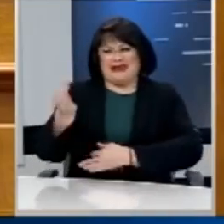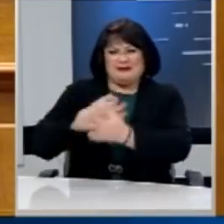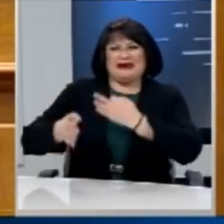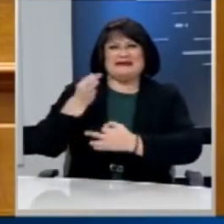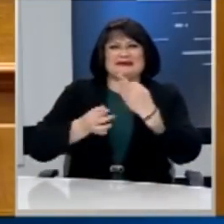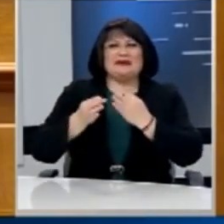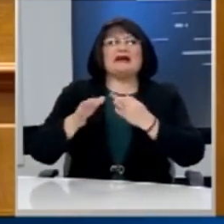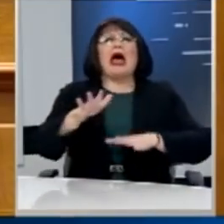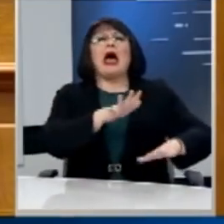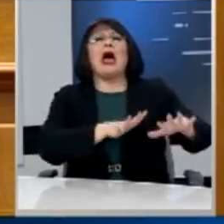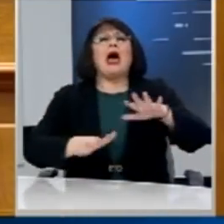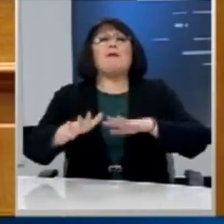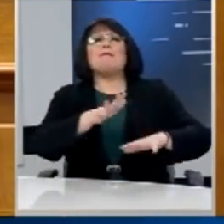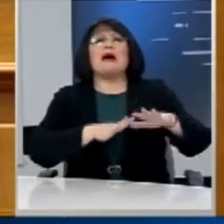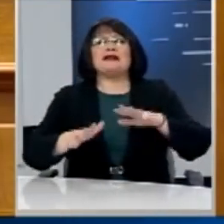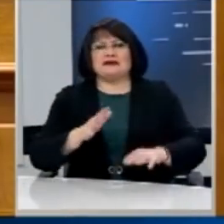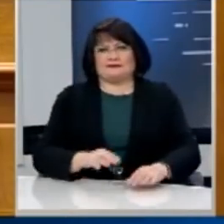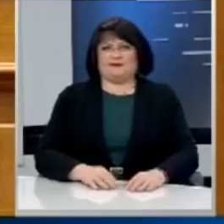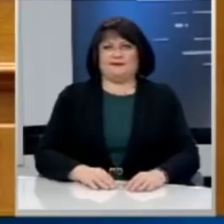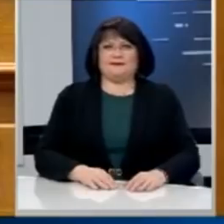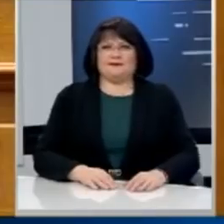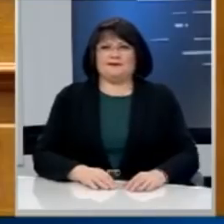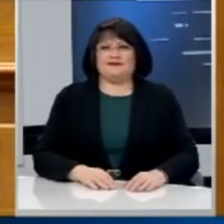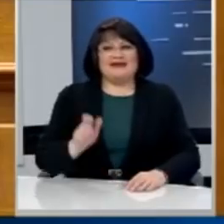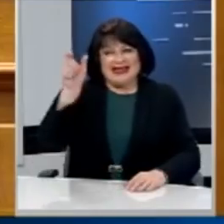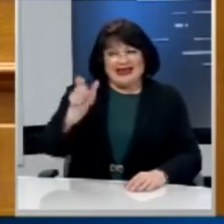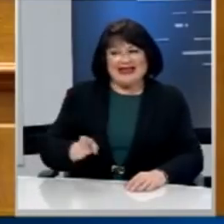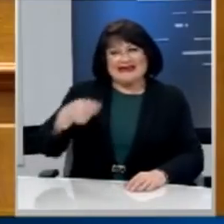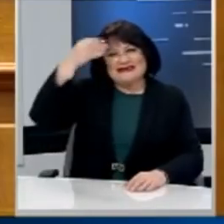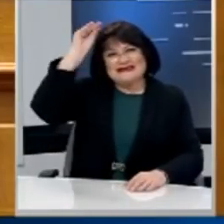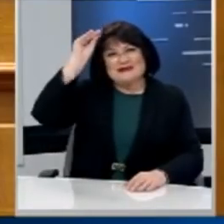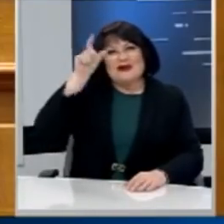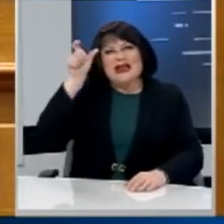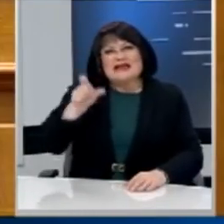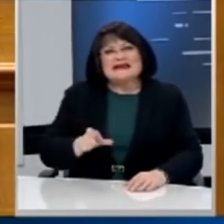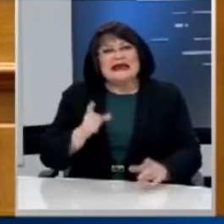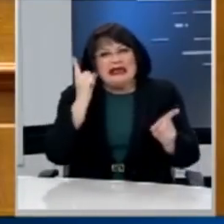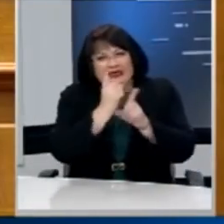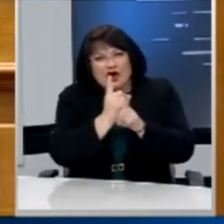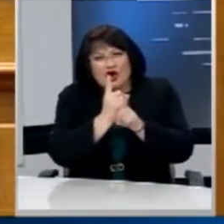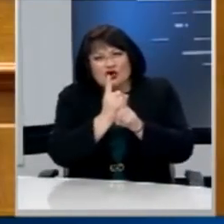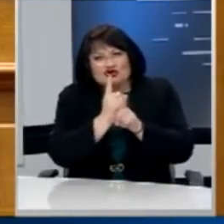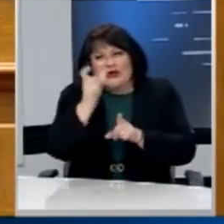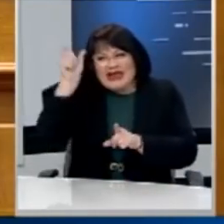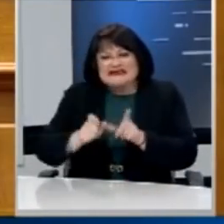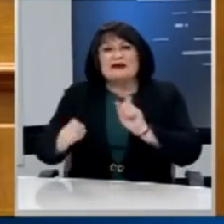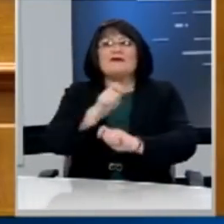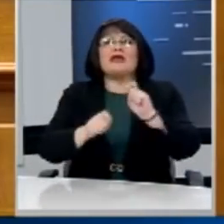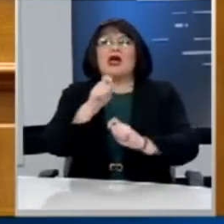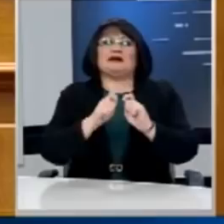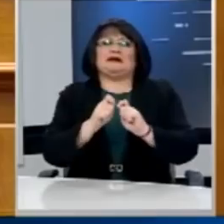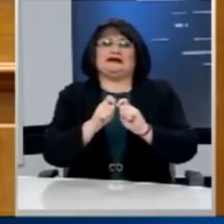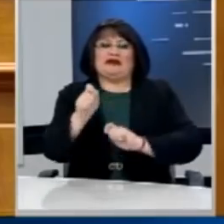μιλήσατε πολύ για την απάτη, κύριε Τσίπρα, δεν είστε ανιχνευτής απάτης, παραγωγός απάτης